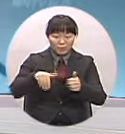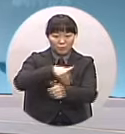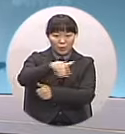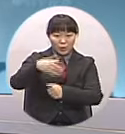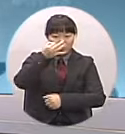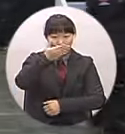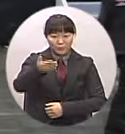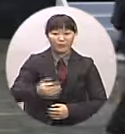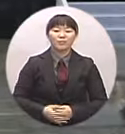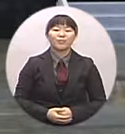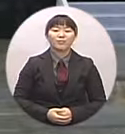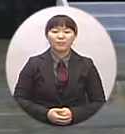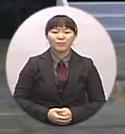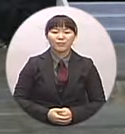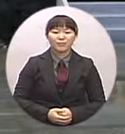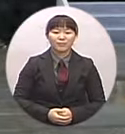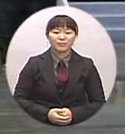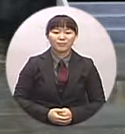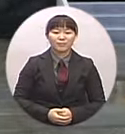소개합니다.